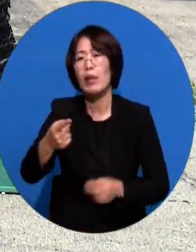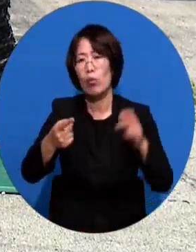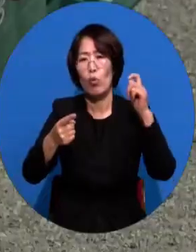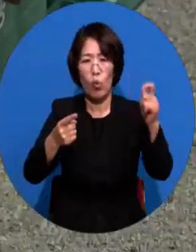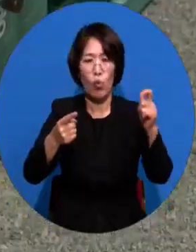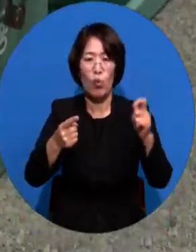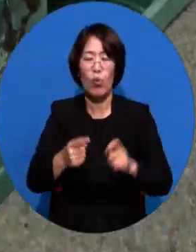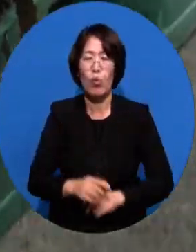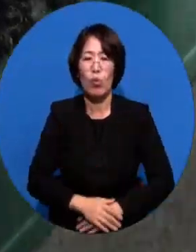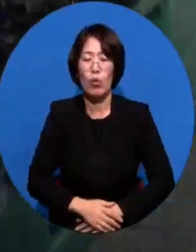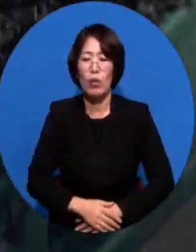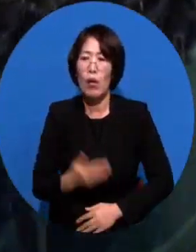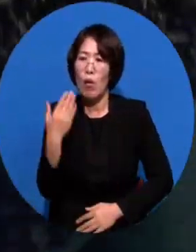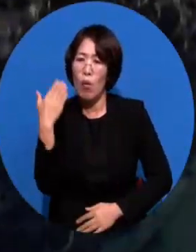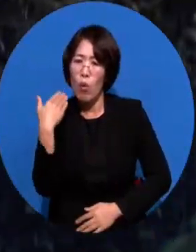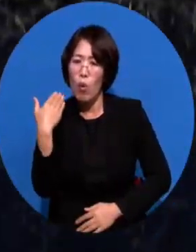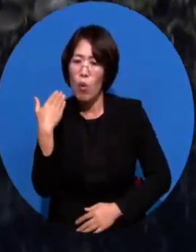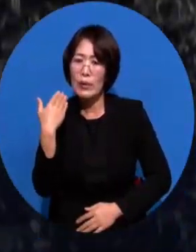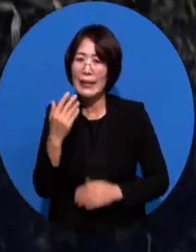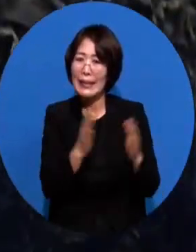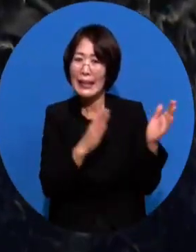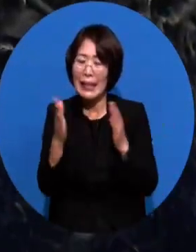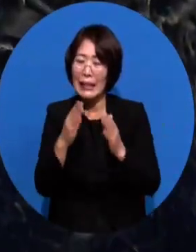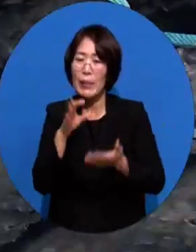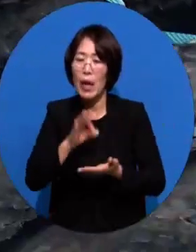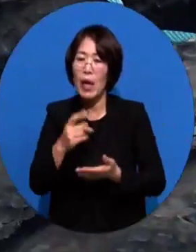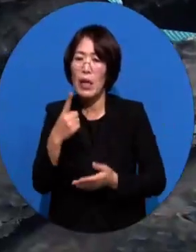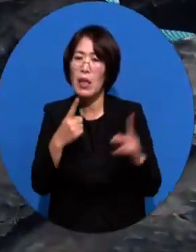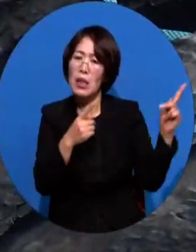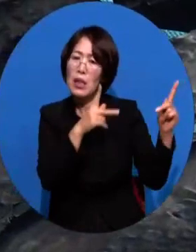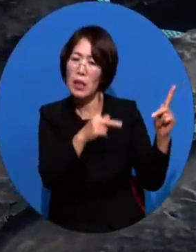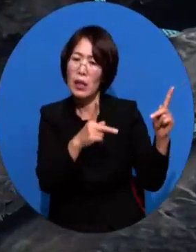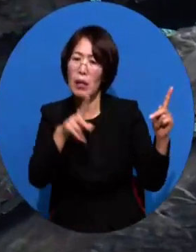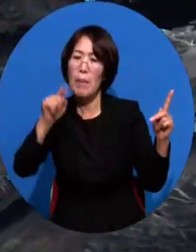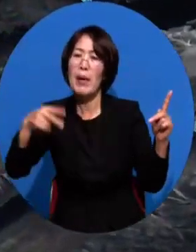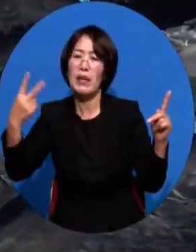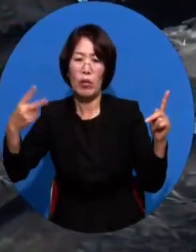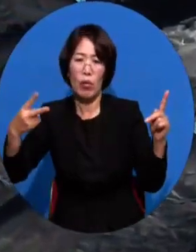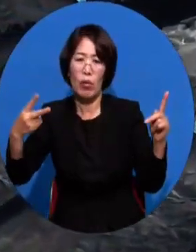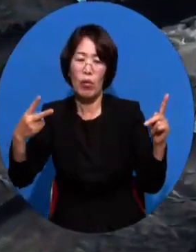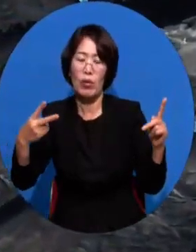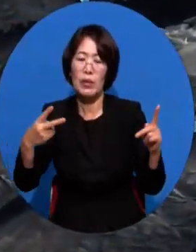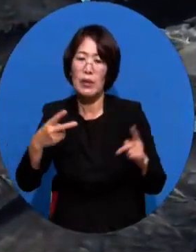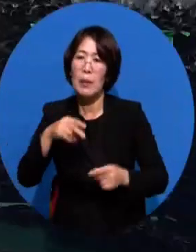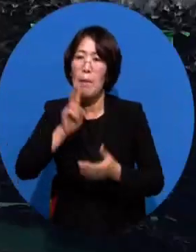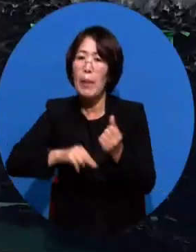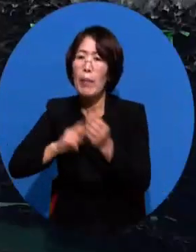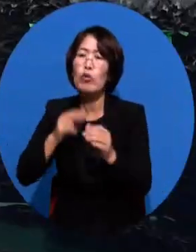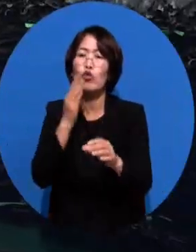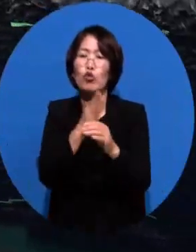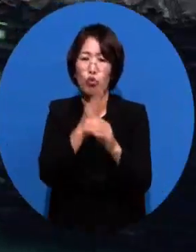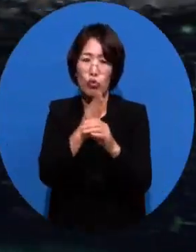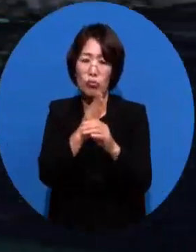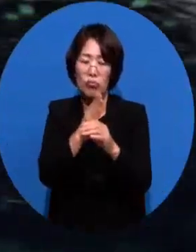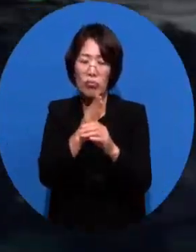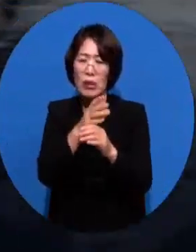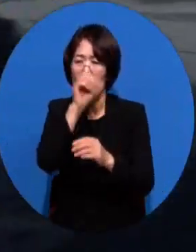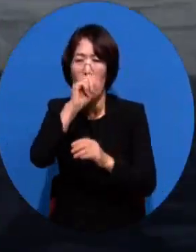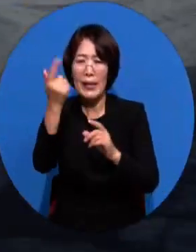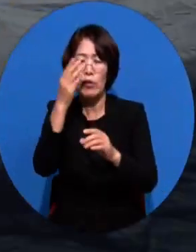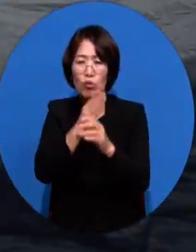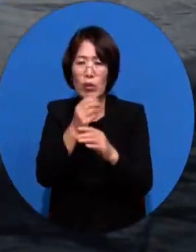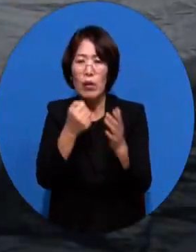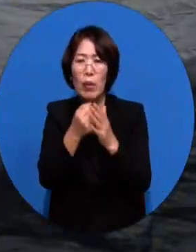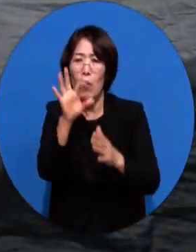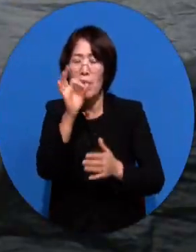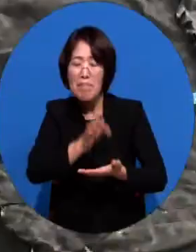달합니다. 요즘 산지 다시마 가격은 1kg에 12,000원 선. 출시된 상품이 중상품인 점을 감안하면